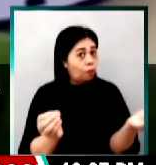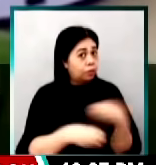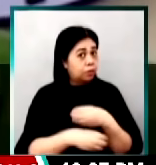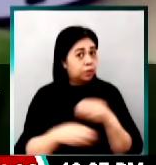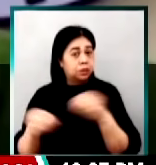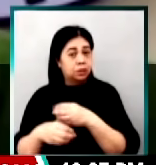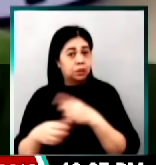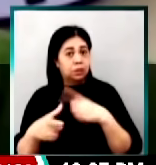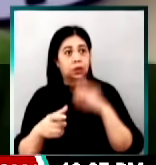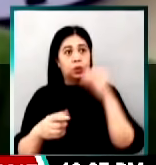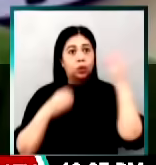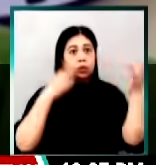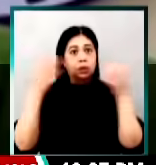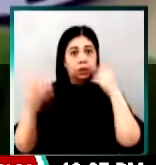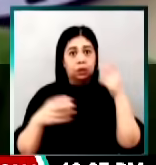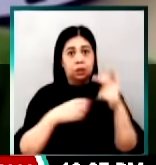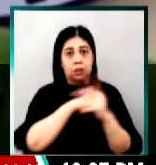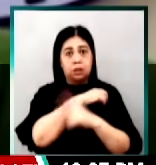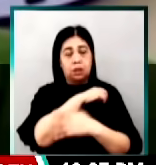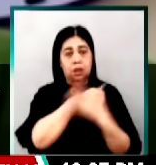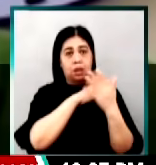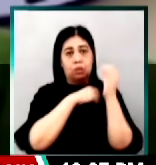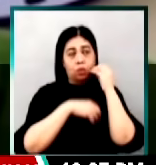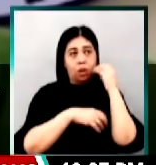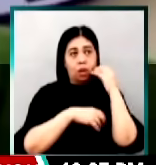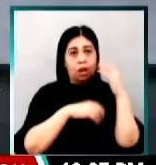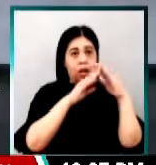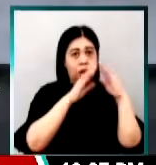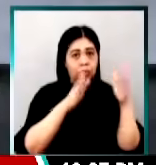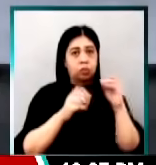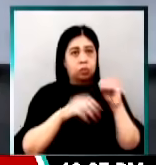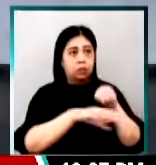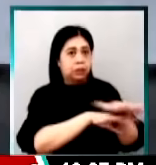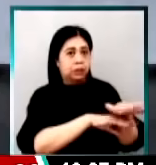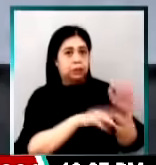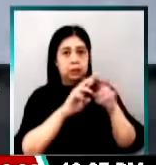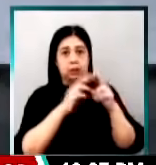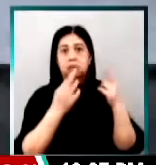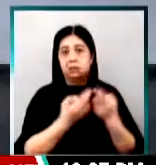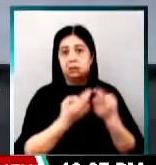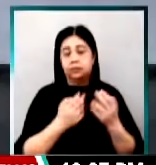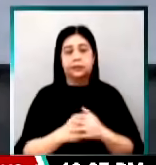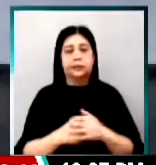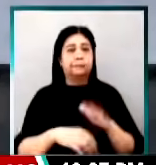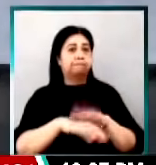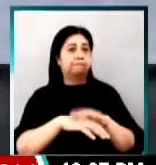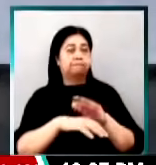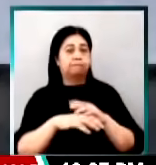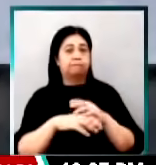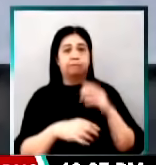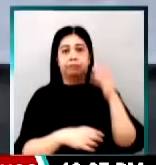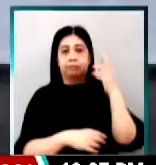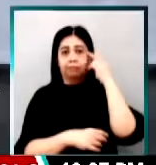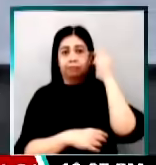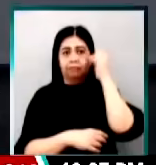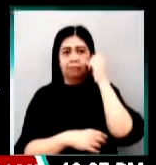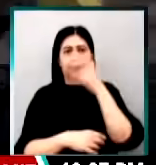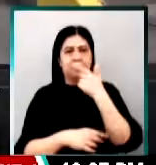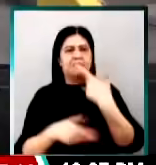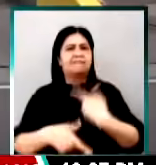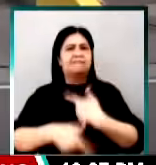yan sa bahay nila, pwede mahawaan nila yung mga relatives nila. Pagi ni Dr. Solante, gawin munang virtual ang mga